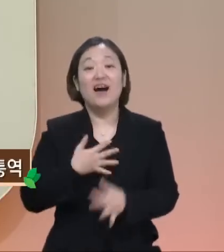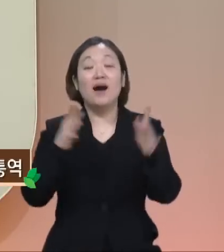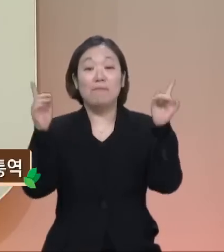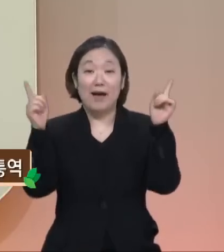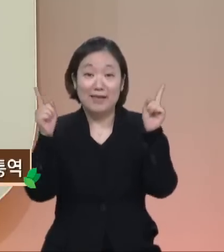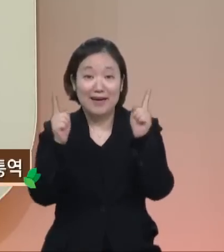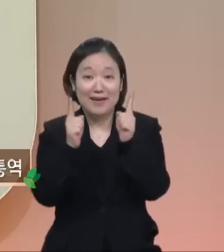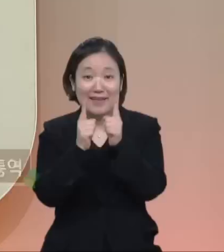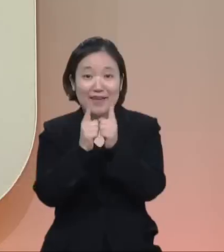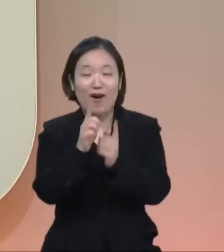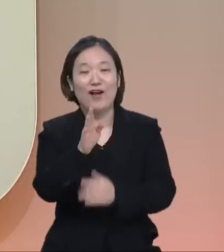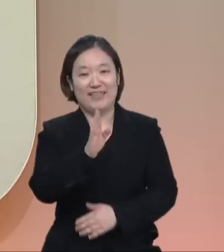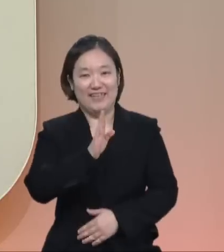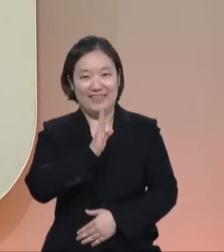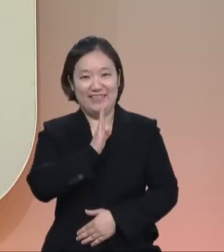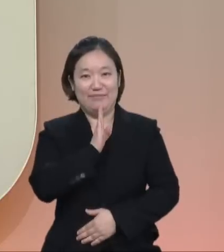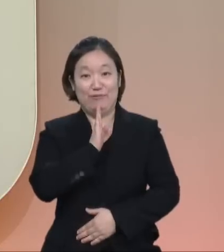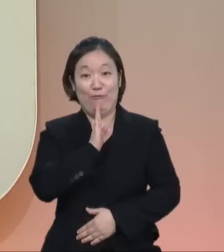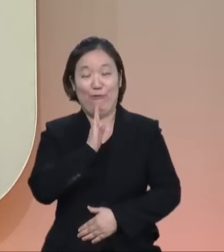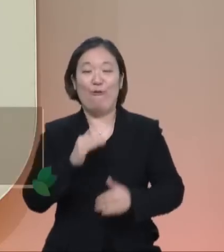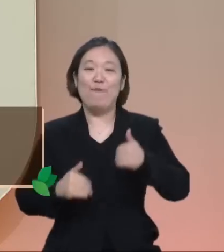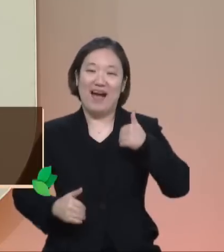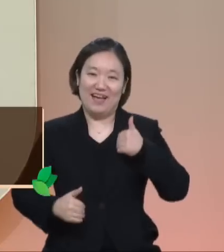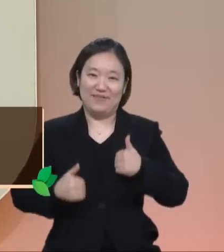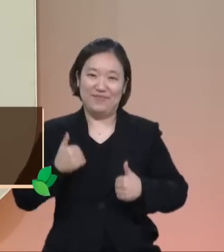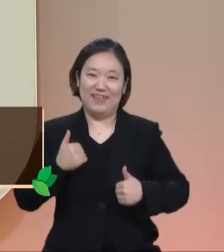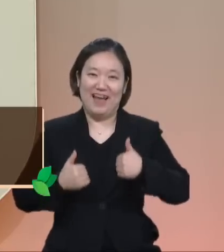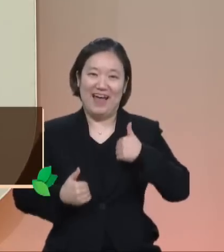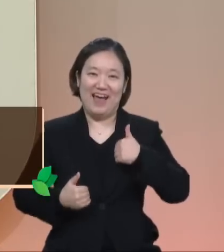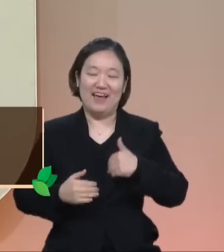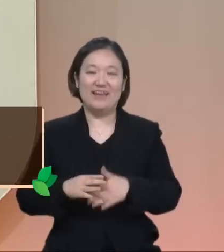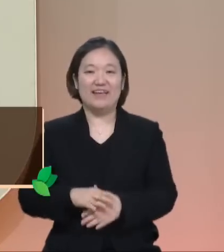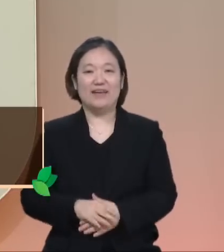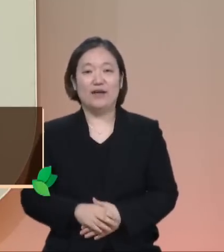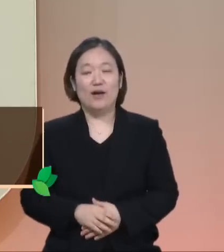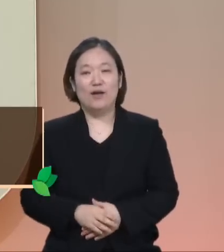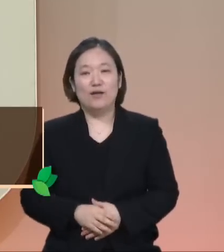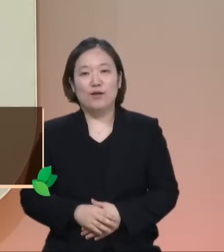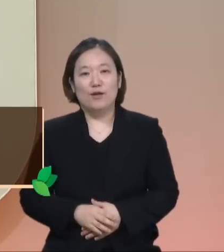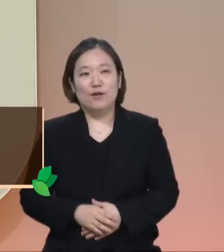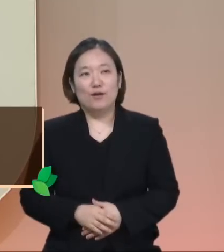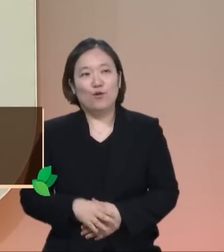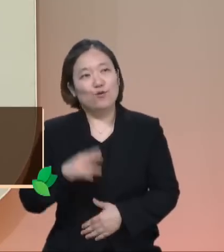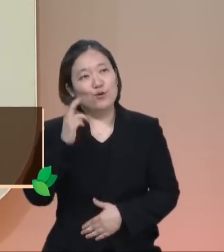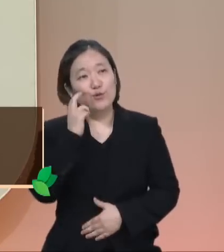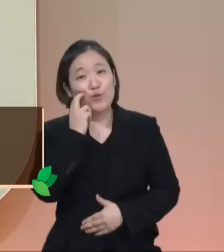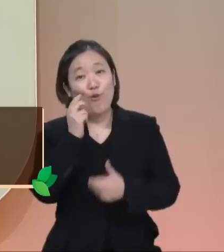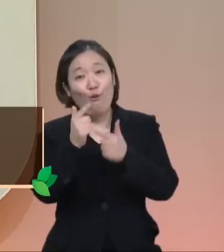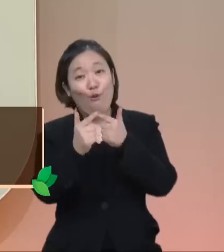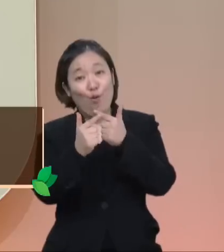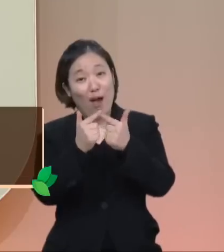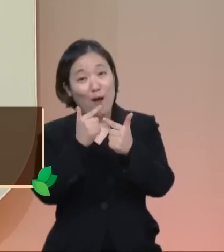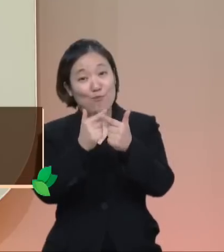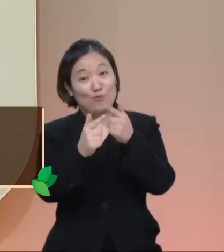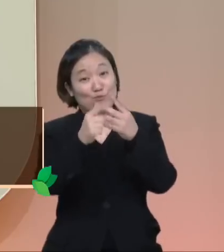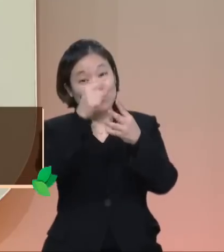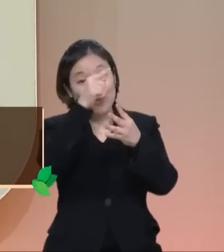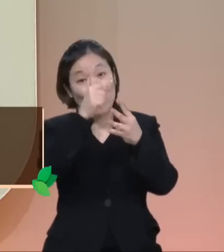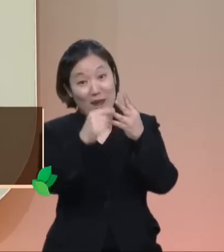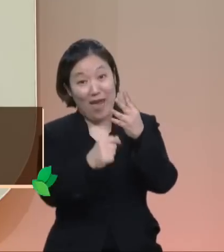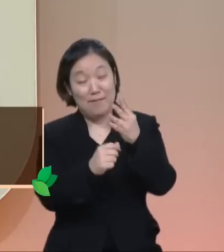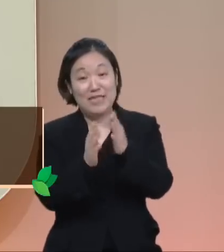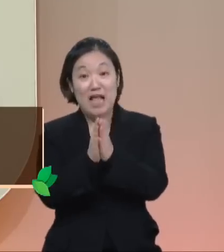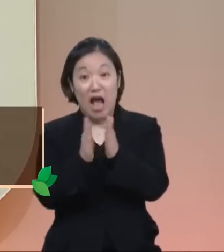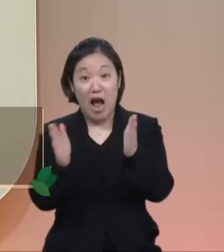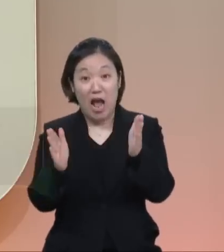되어서 진심으로 반갑습니다 우리 소나무가 이제 프로그램이 진행된지